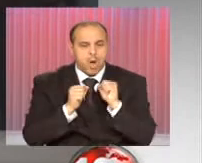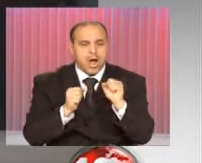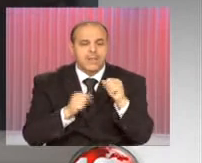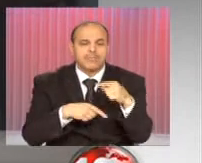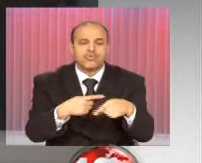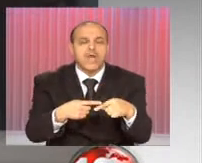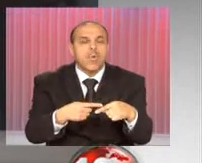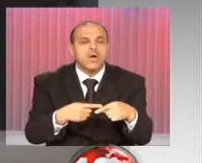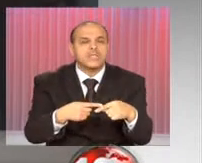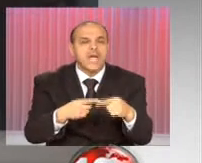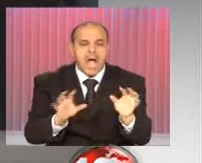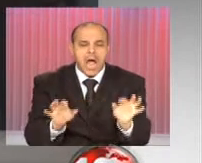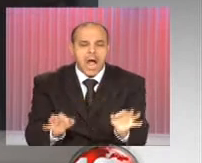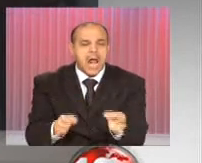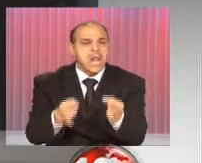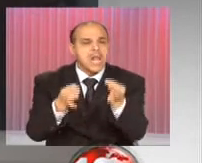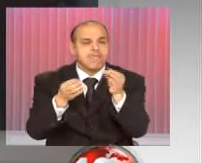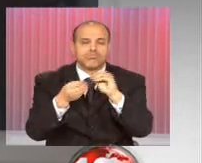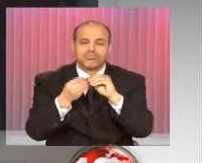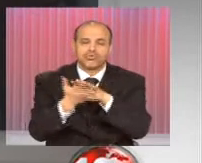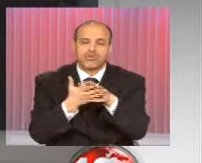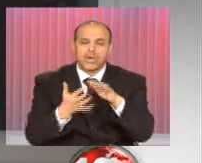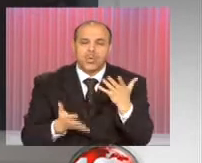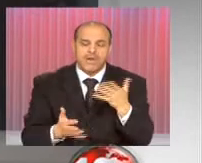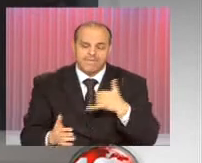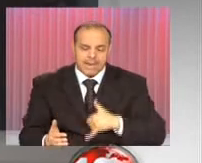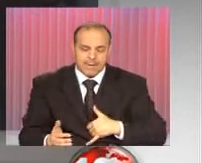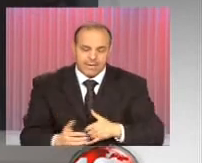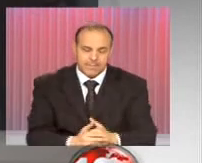متواصلة لإيجاد حل للأزمة في البلاد.